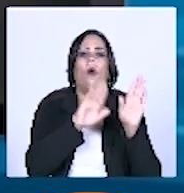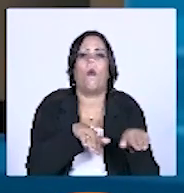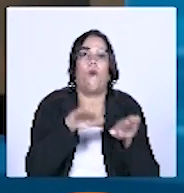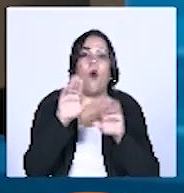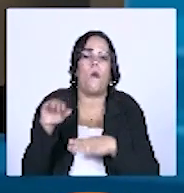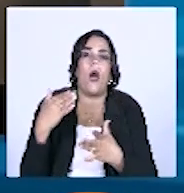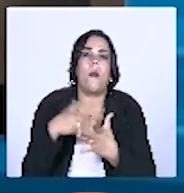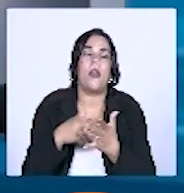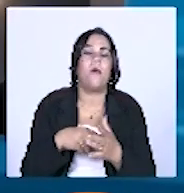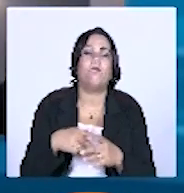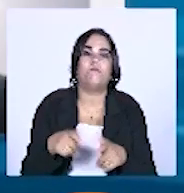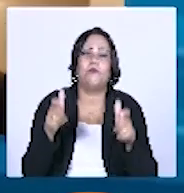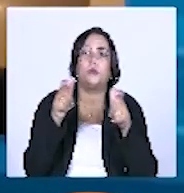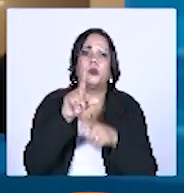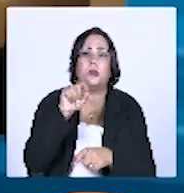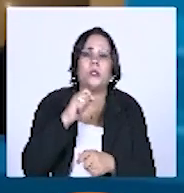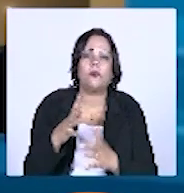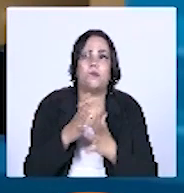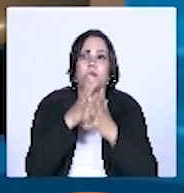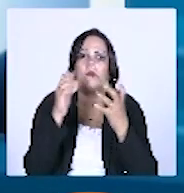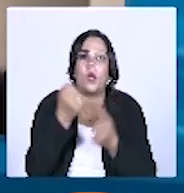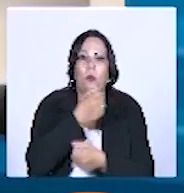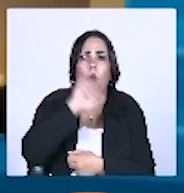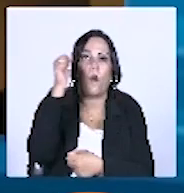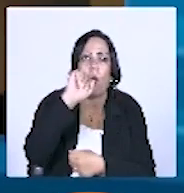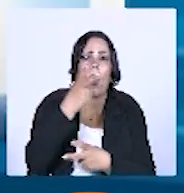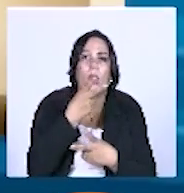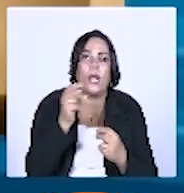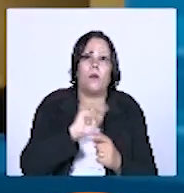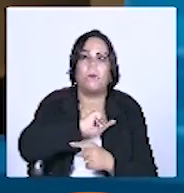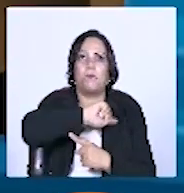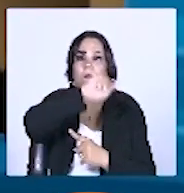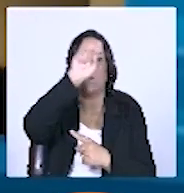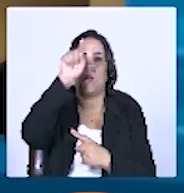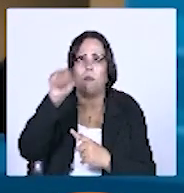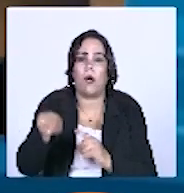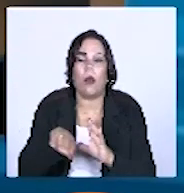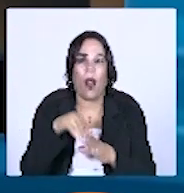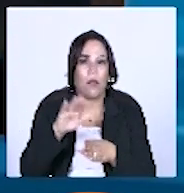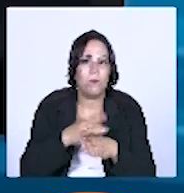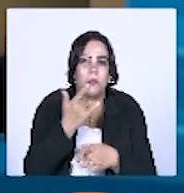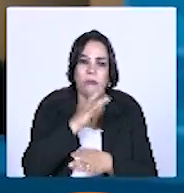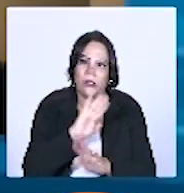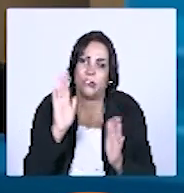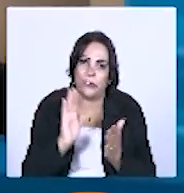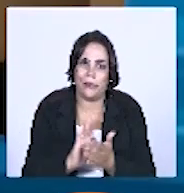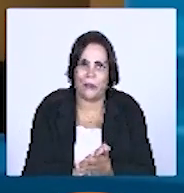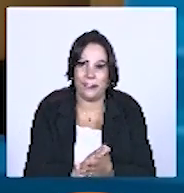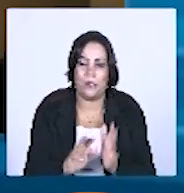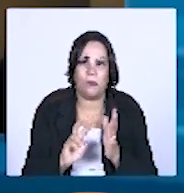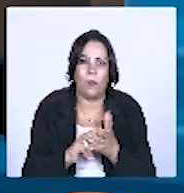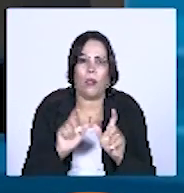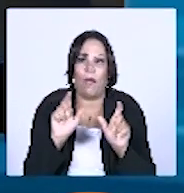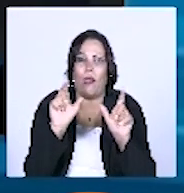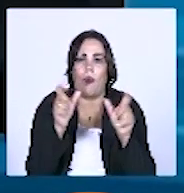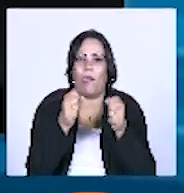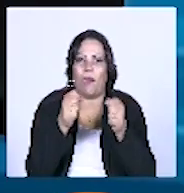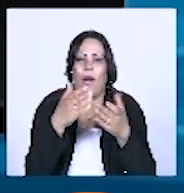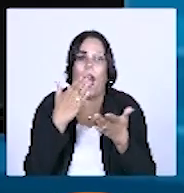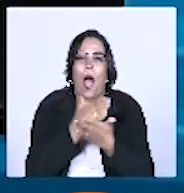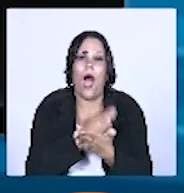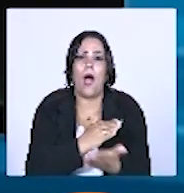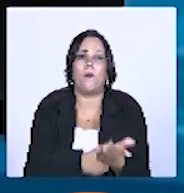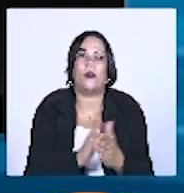واطلقت مجموعه ضخمه جدا من الصواريخ لم تحدث اي تاثيرات وجرى اصطيادها قبل ان تصل